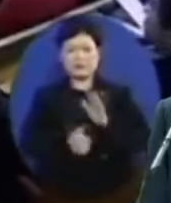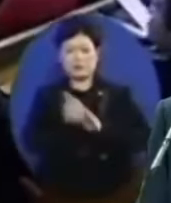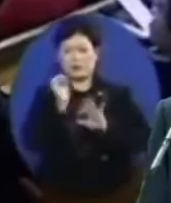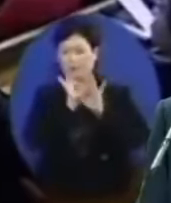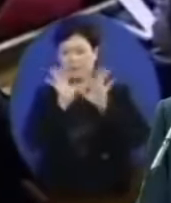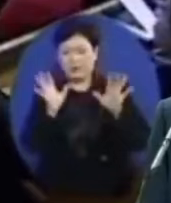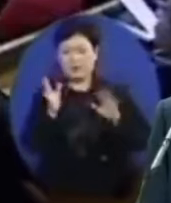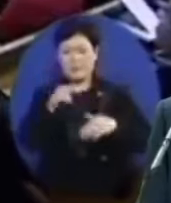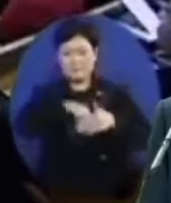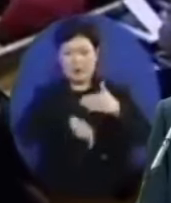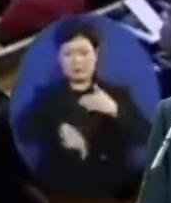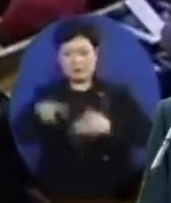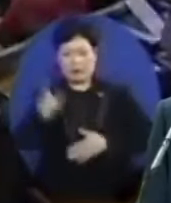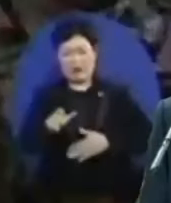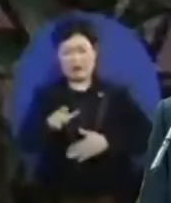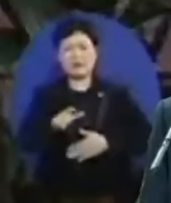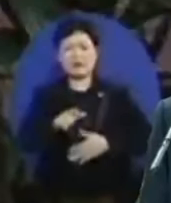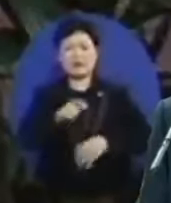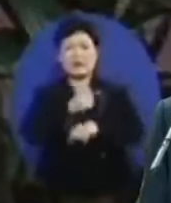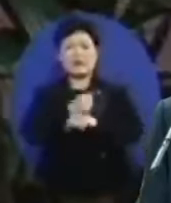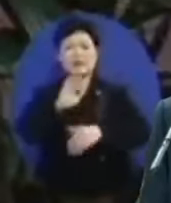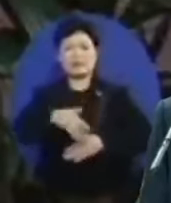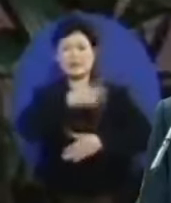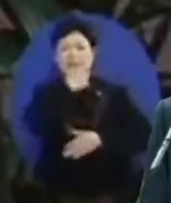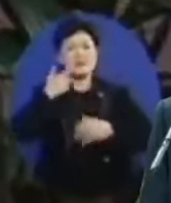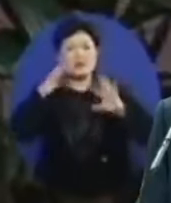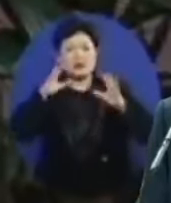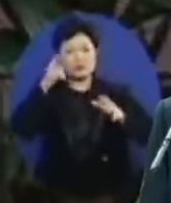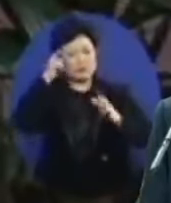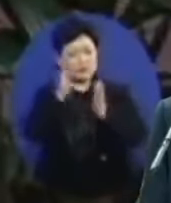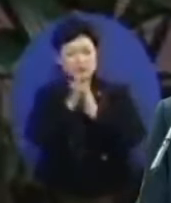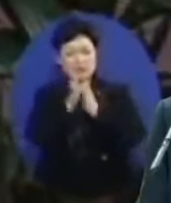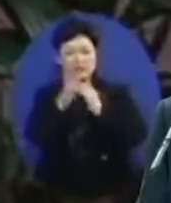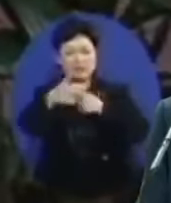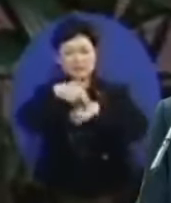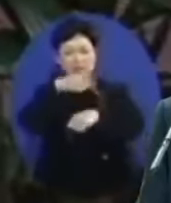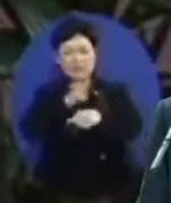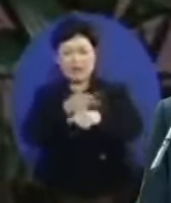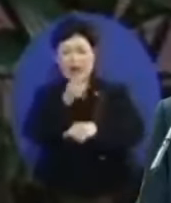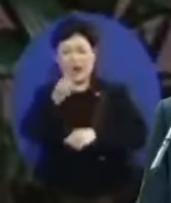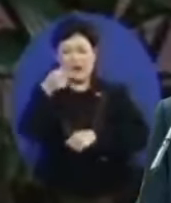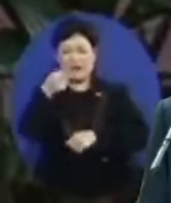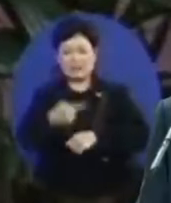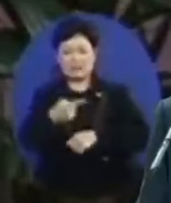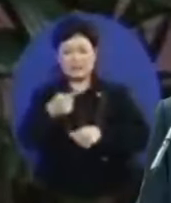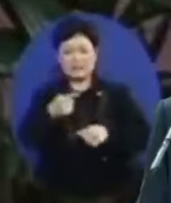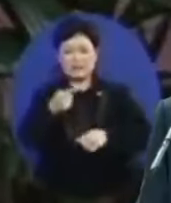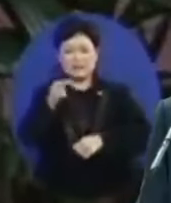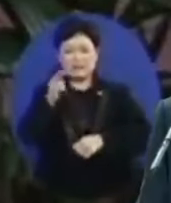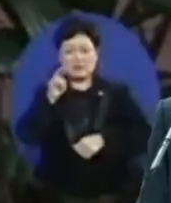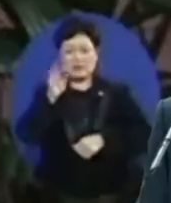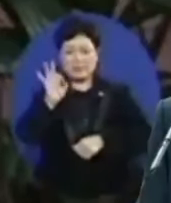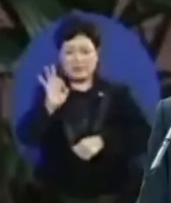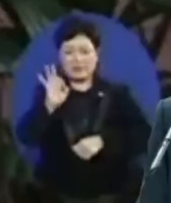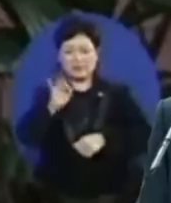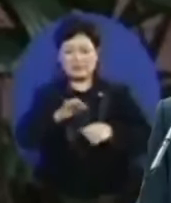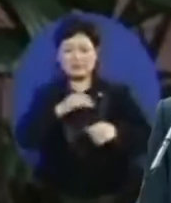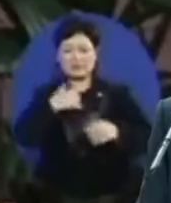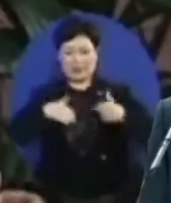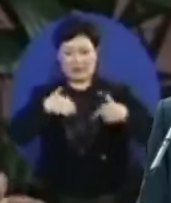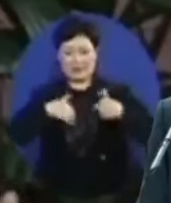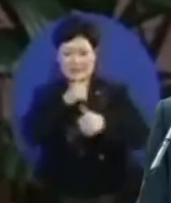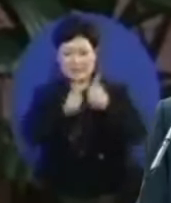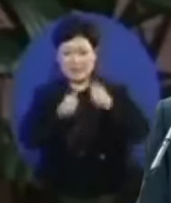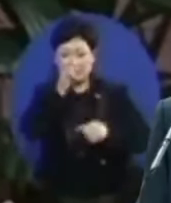우리가 마음을 단단히 먹어야 되겠는데요. 영국의 정신과 의사인 하드필드는 재미있는 실험 결과를 발표했습니다. 그는